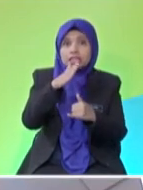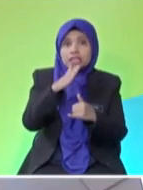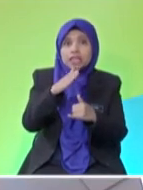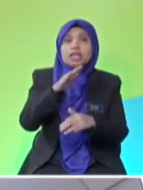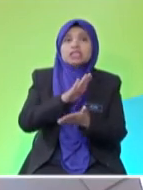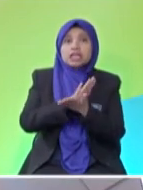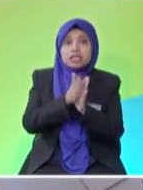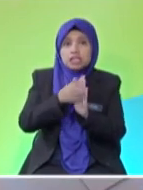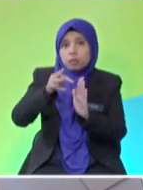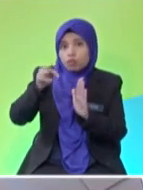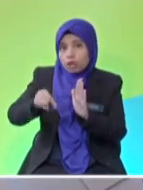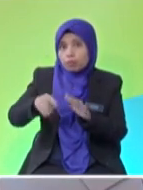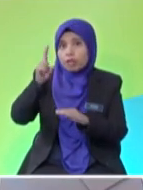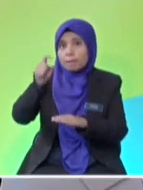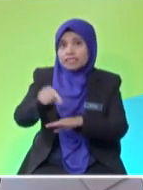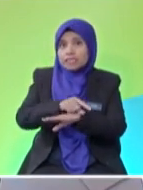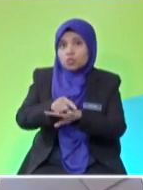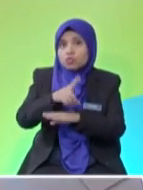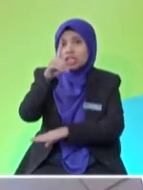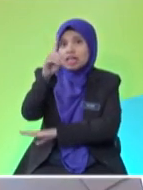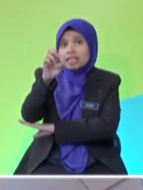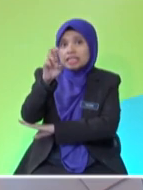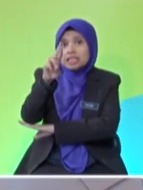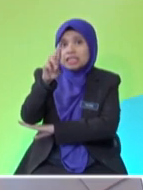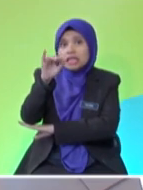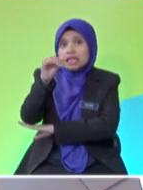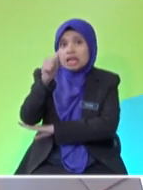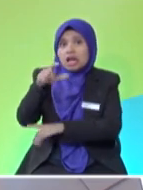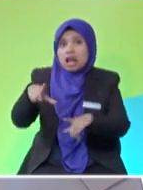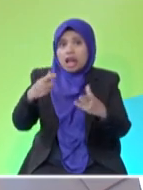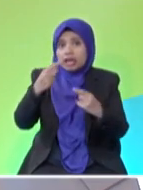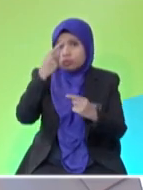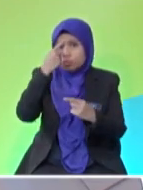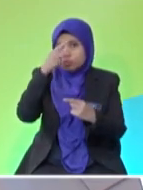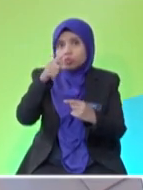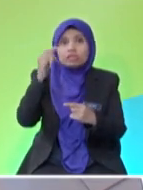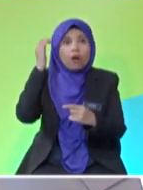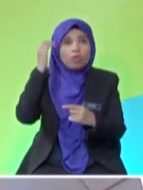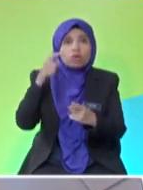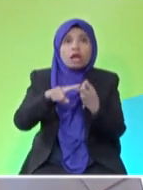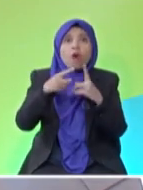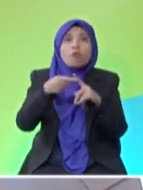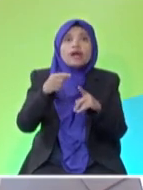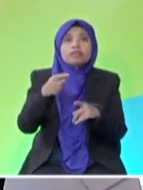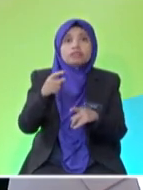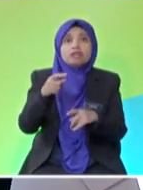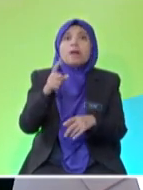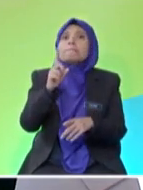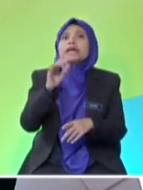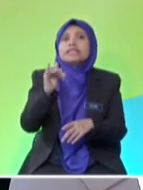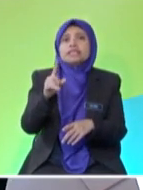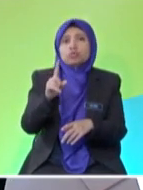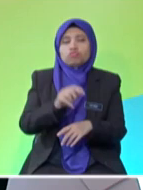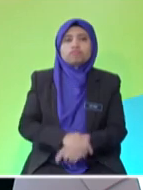perlu menggunakan diri lain untuk mengenal pasti kawan mereka Oke jadi apakah